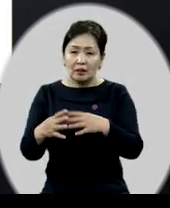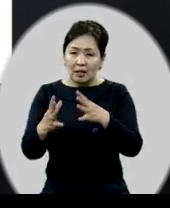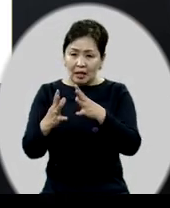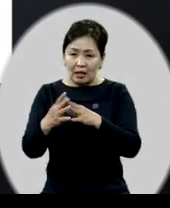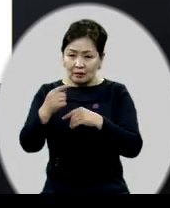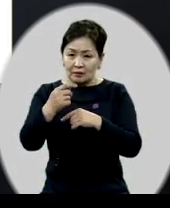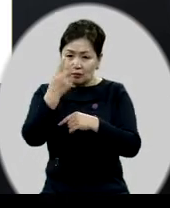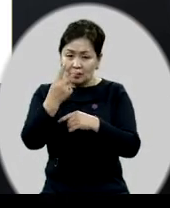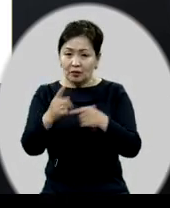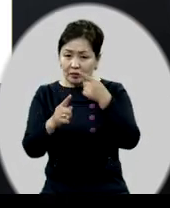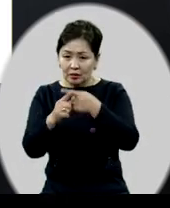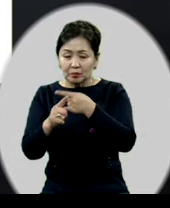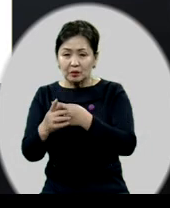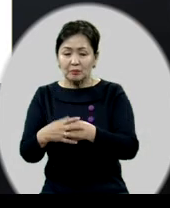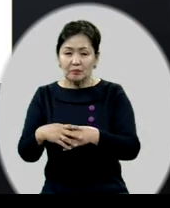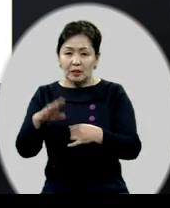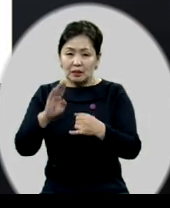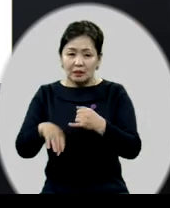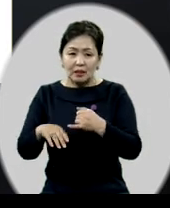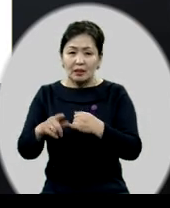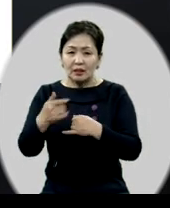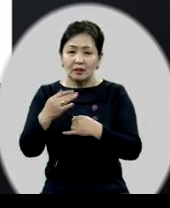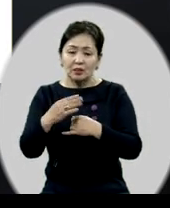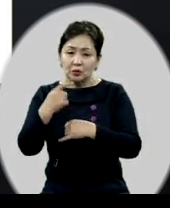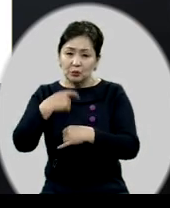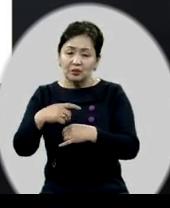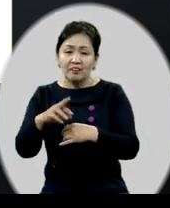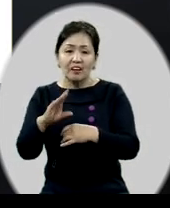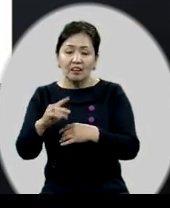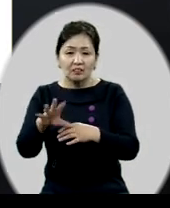12-оор нэмэгдсэн байна. Дараагийн гишүүнийг яаж олох вэ?